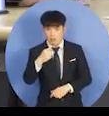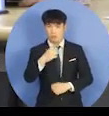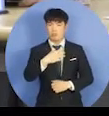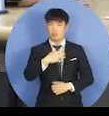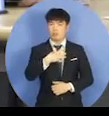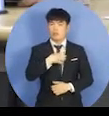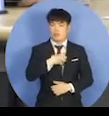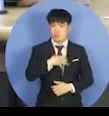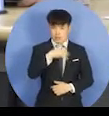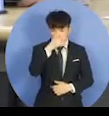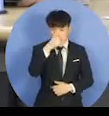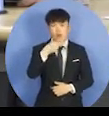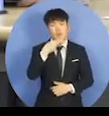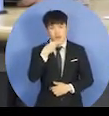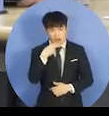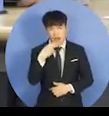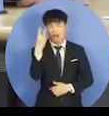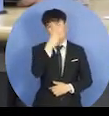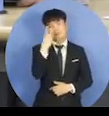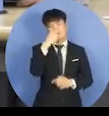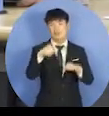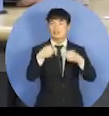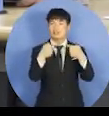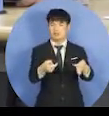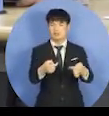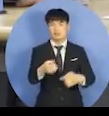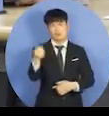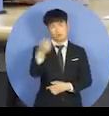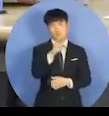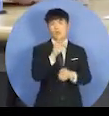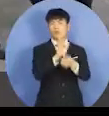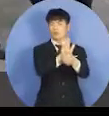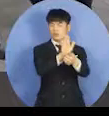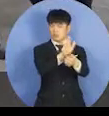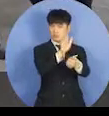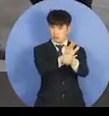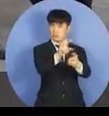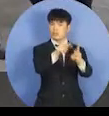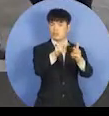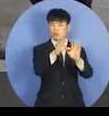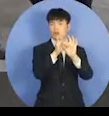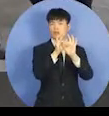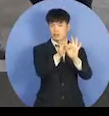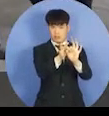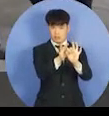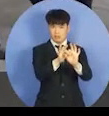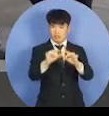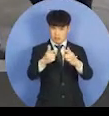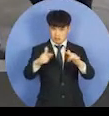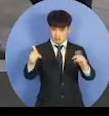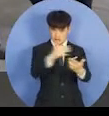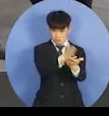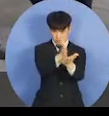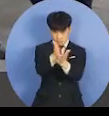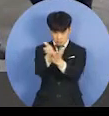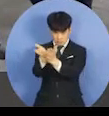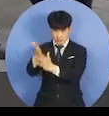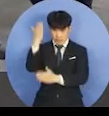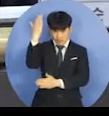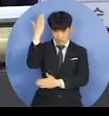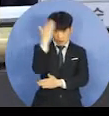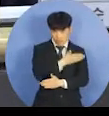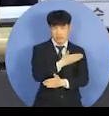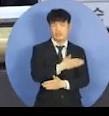평가와 식재료 안정성 검사 등에 참여하게 됩니다. 또 학교 급식 지원센터와 관련된 다양한